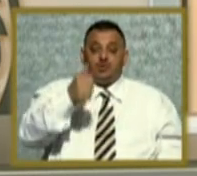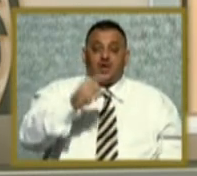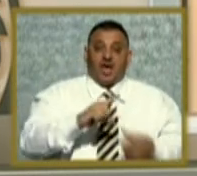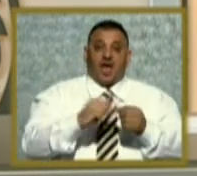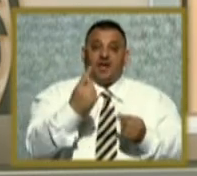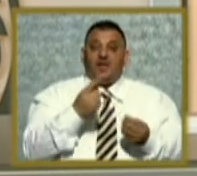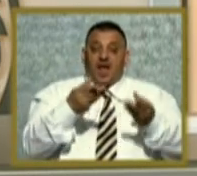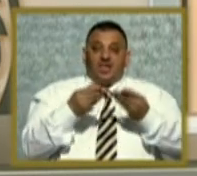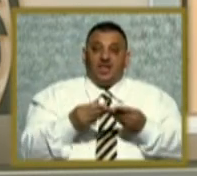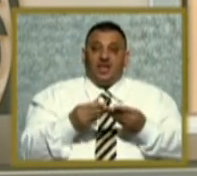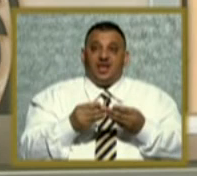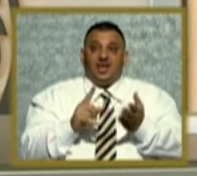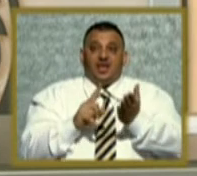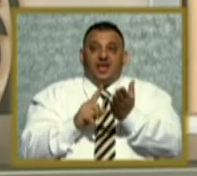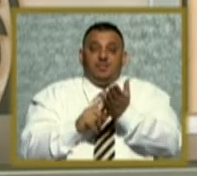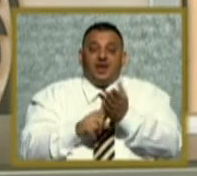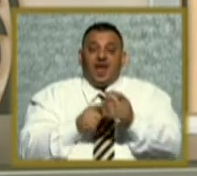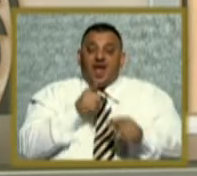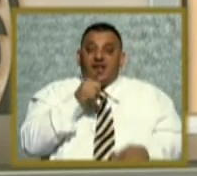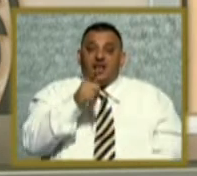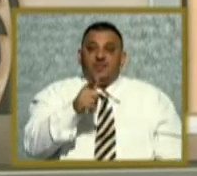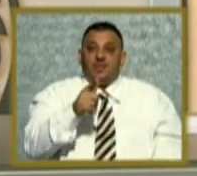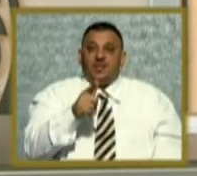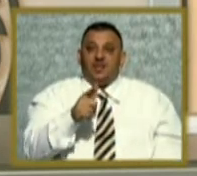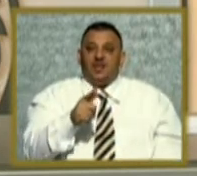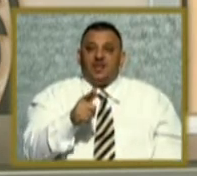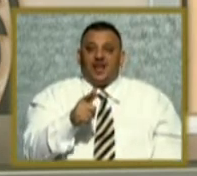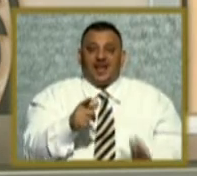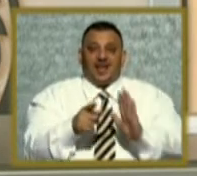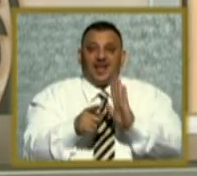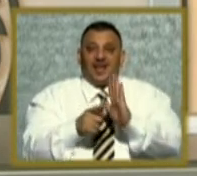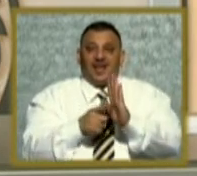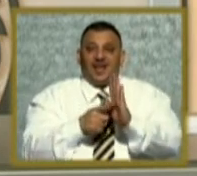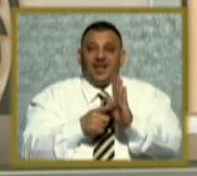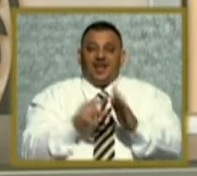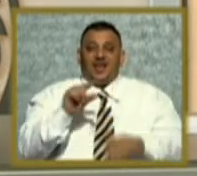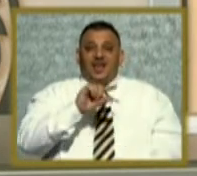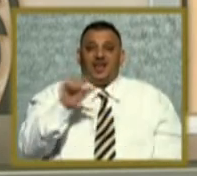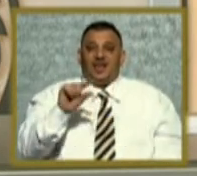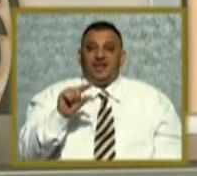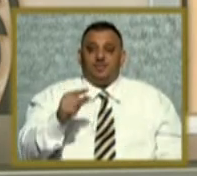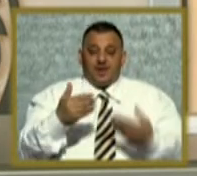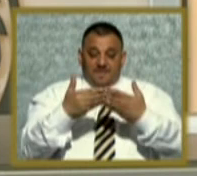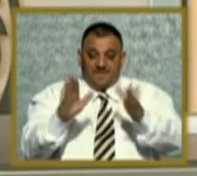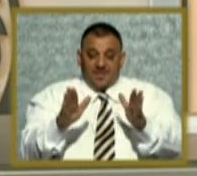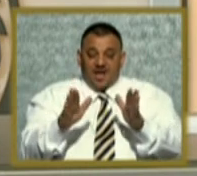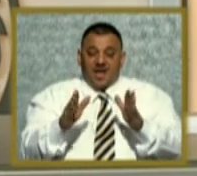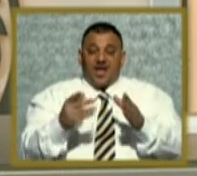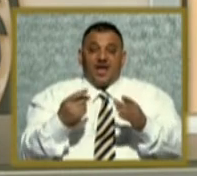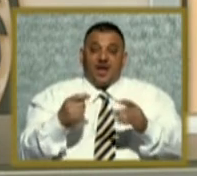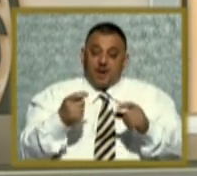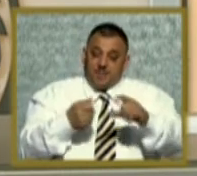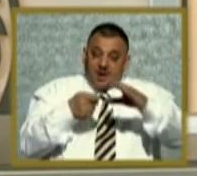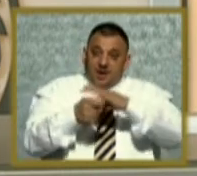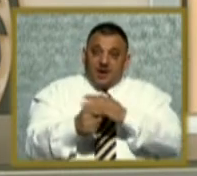بعض الهدايا. أخي الفاضل، بالنسبة لهذه القضية وهي قضية ما يسمى بفتح حساب ثم